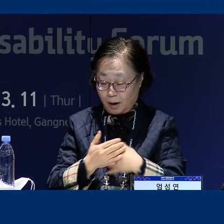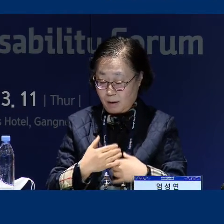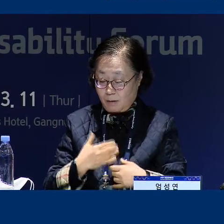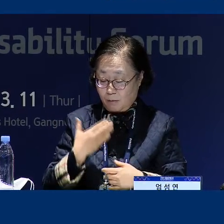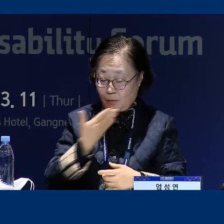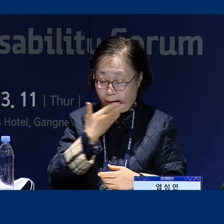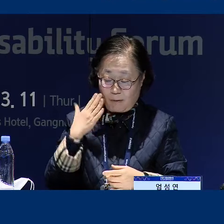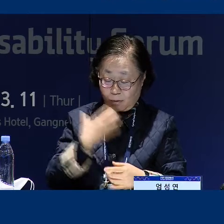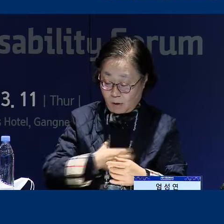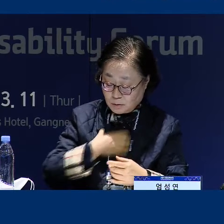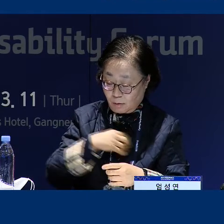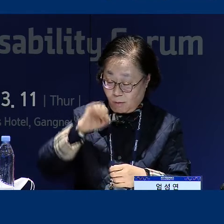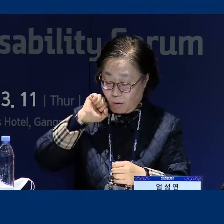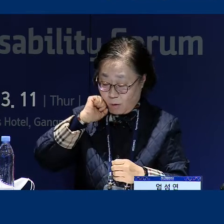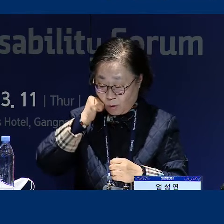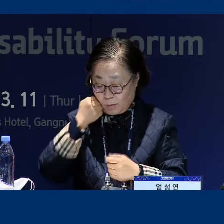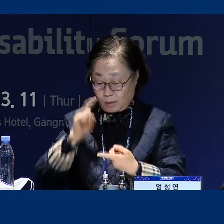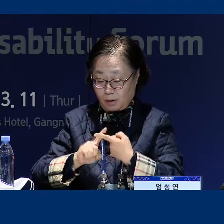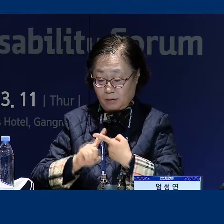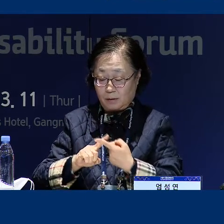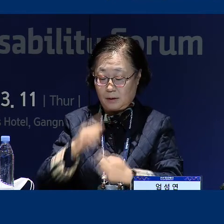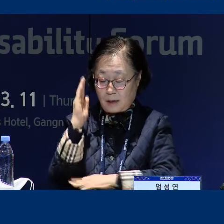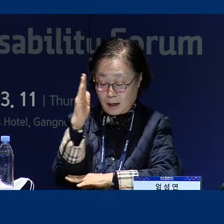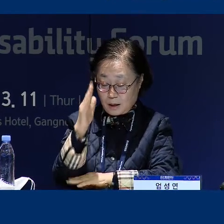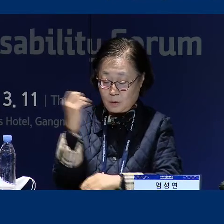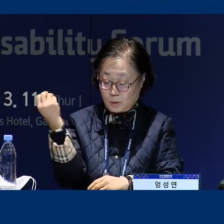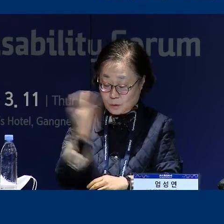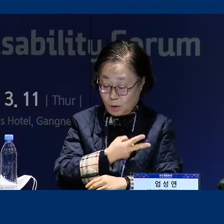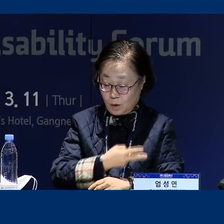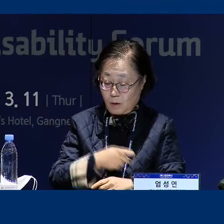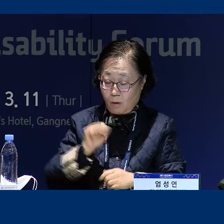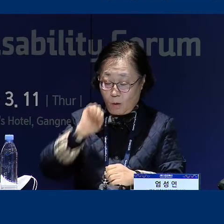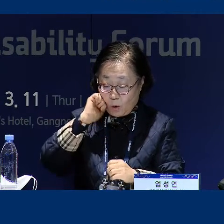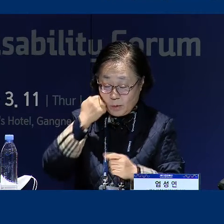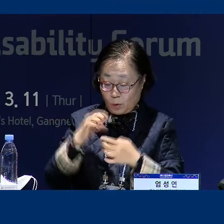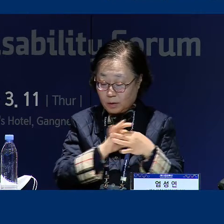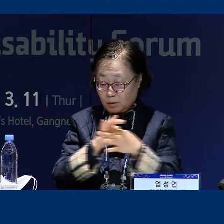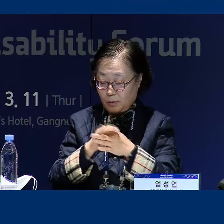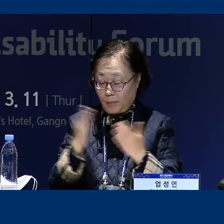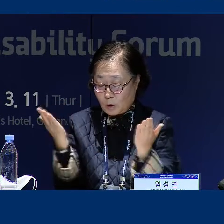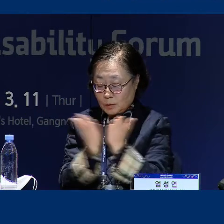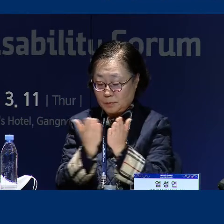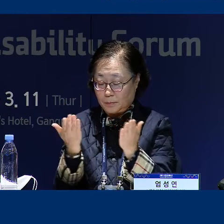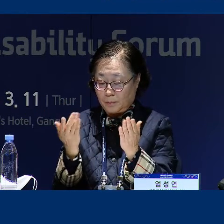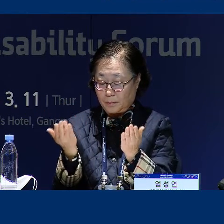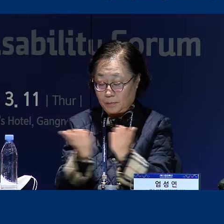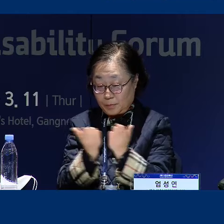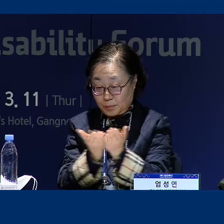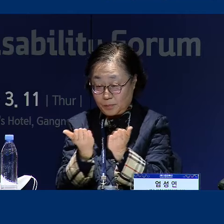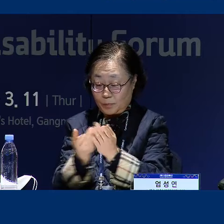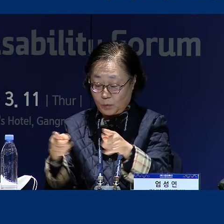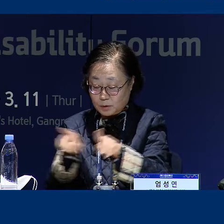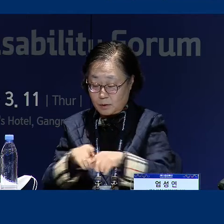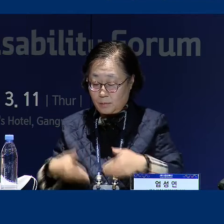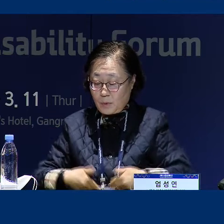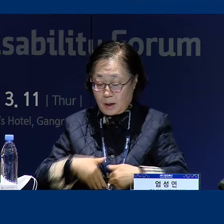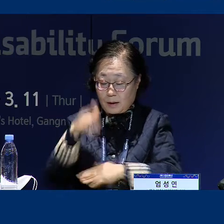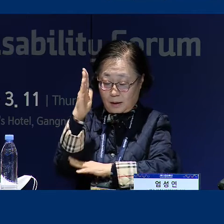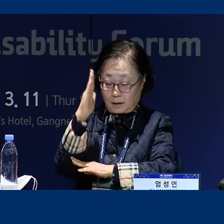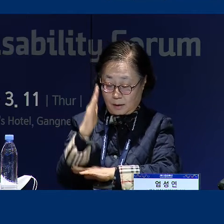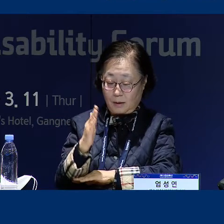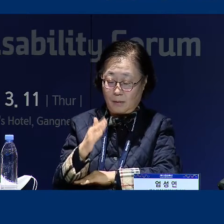겪는 고충 상황, 특히 코로나 시대에 직면하여 청각장애인으로서 마주하는 어려움에 대해 말씀을